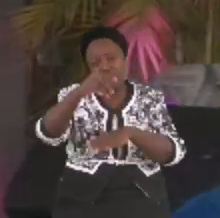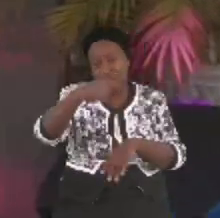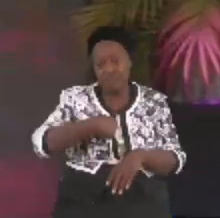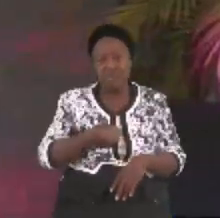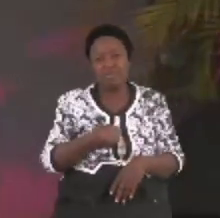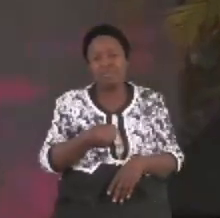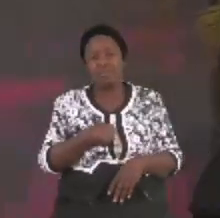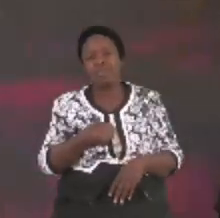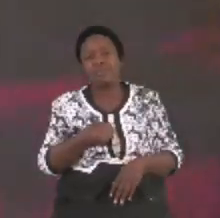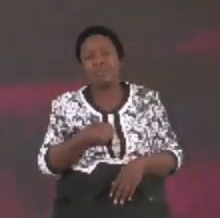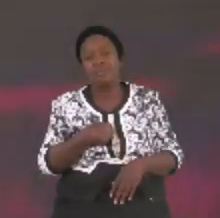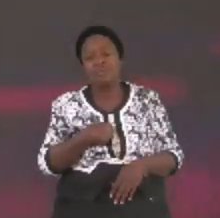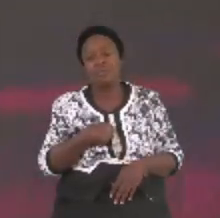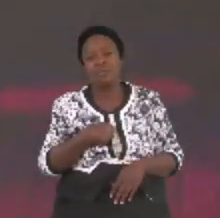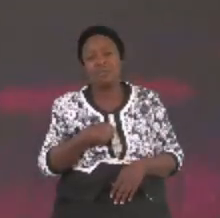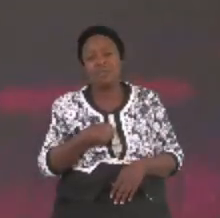Après avoir dit ça,